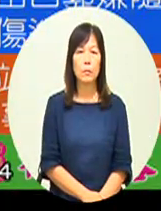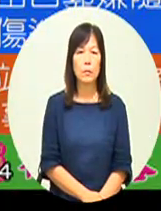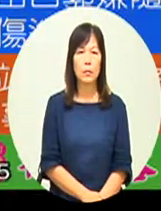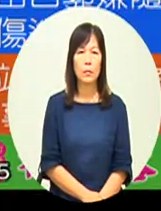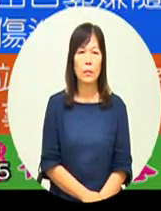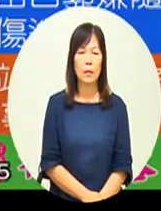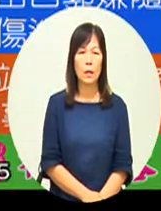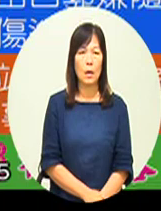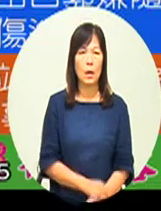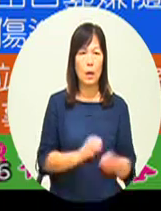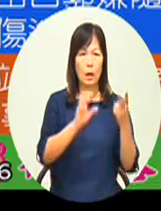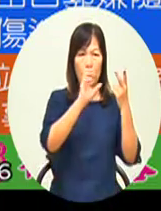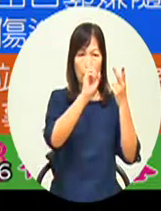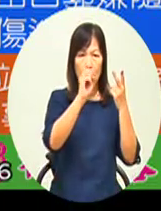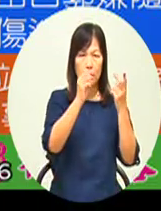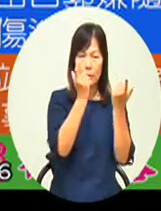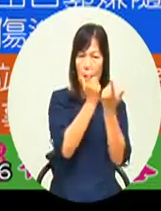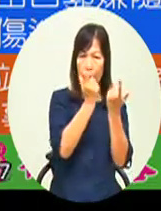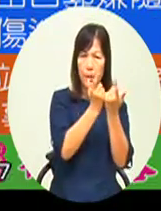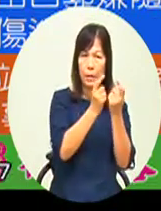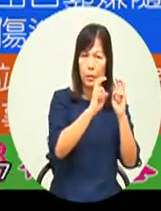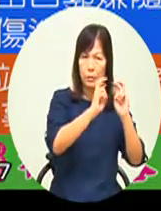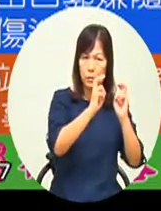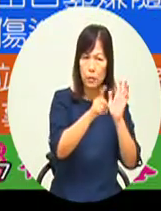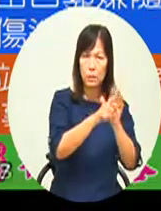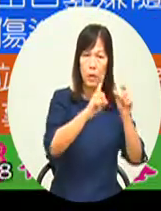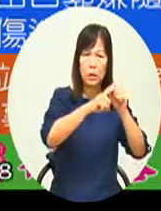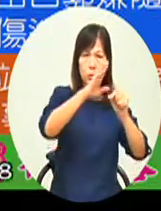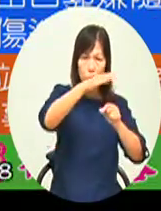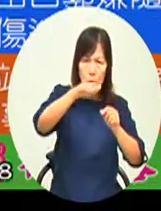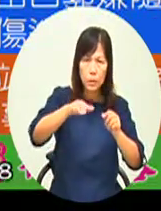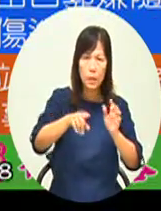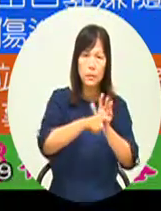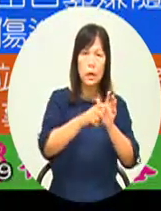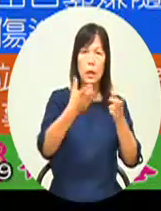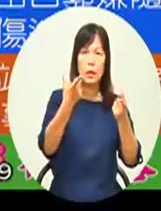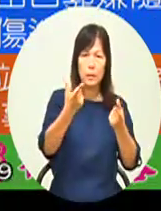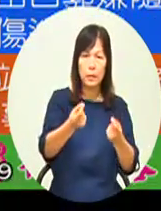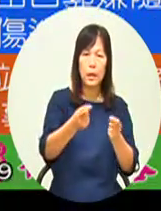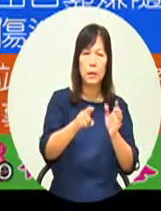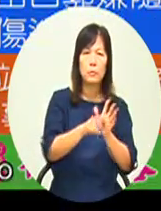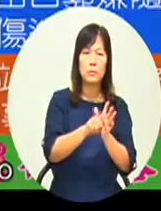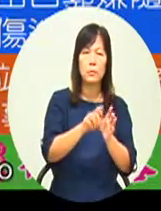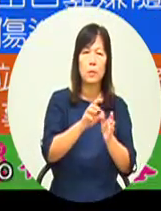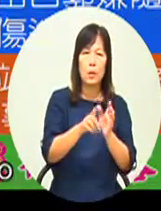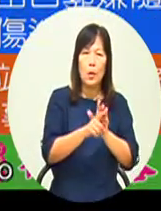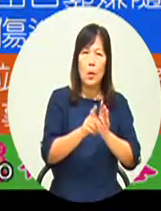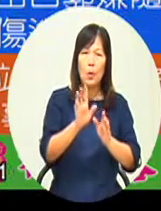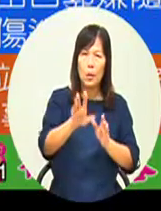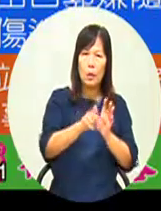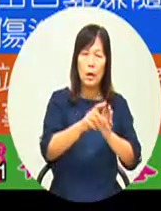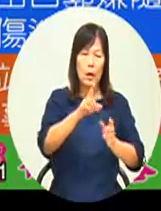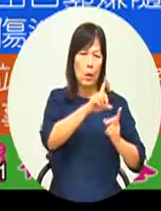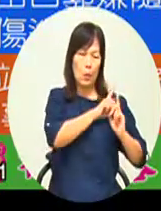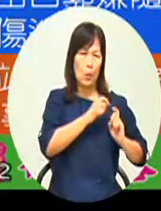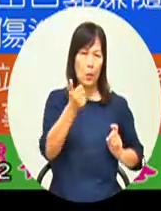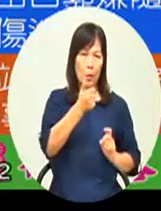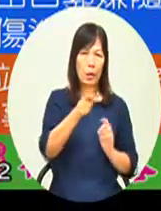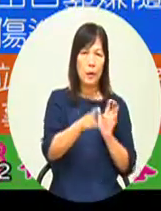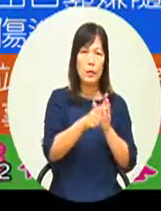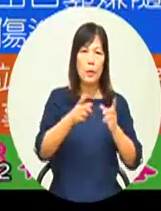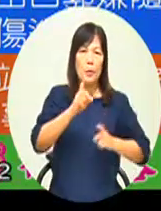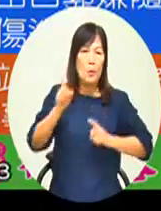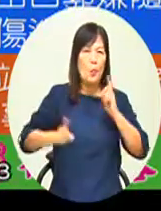案。还有台北捷运中山站也4号出口，哦，郭贤也随